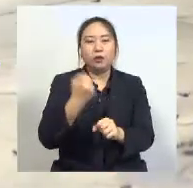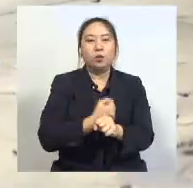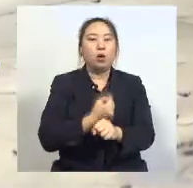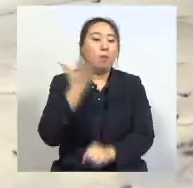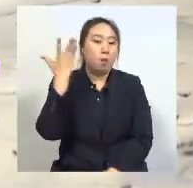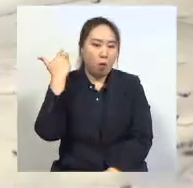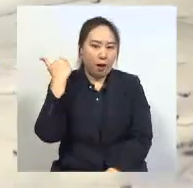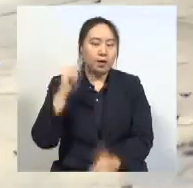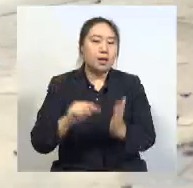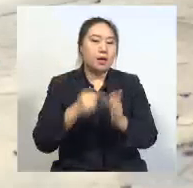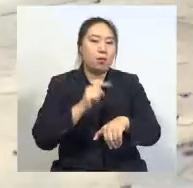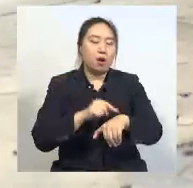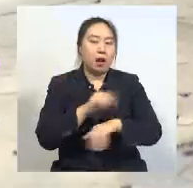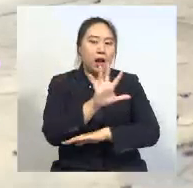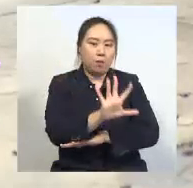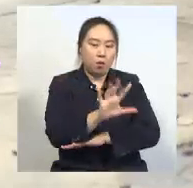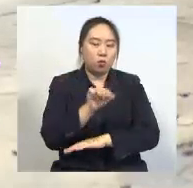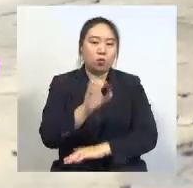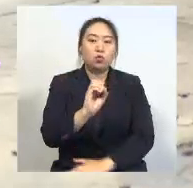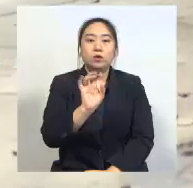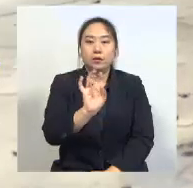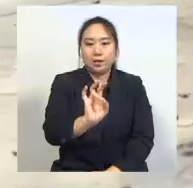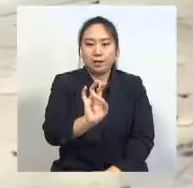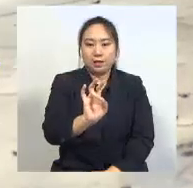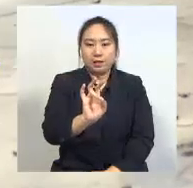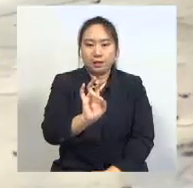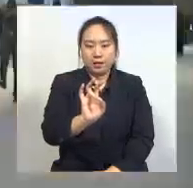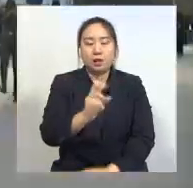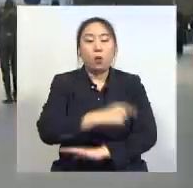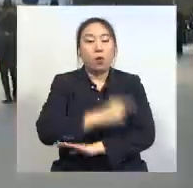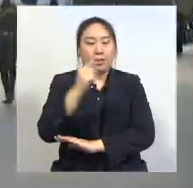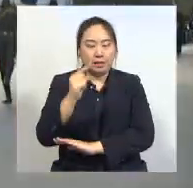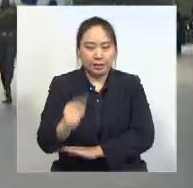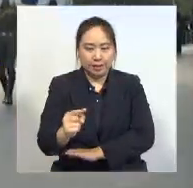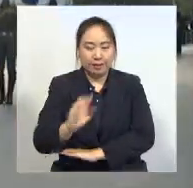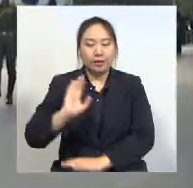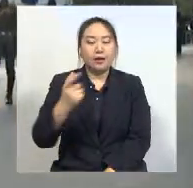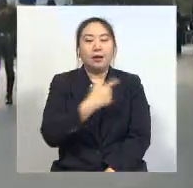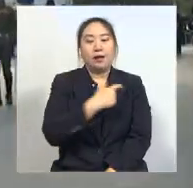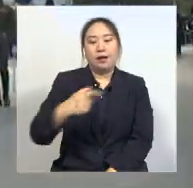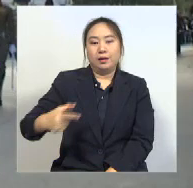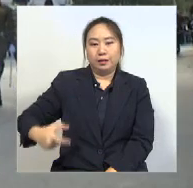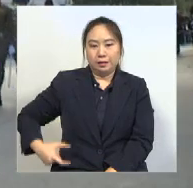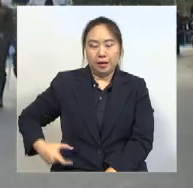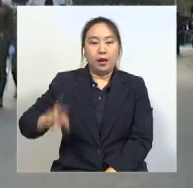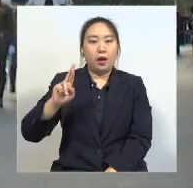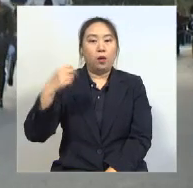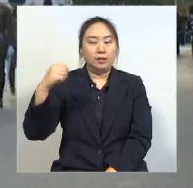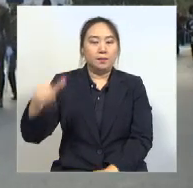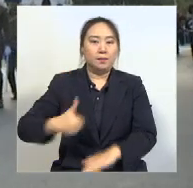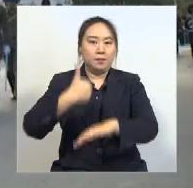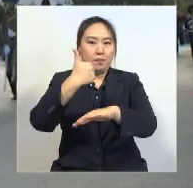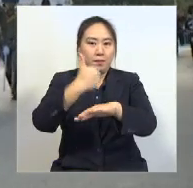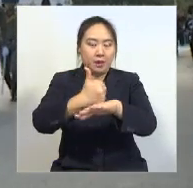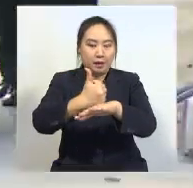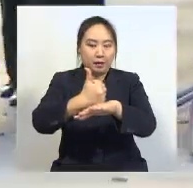ริ่มเคลื่อนขบวนในเวลา 17:07 น.ซึ่งในวันพระราชพิธีพระบาทสมเด็จพระเจ้าอยู่หัวจะประทับพระราชยานพุ